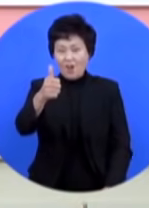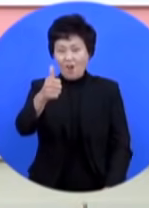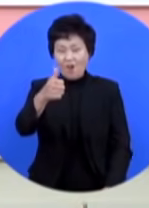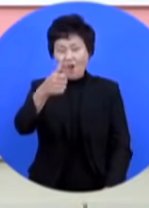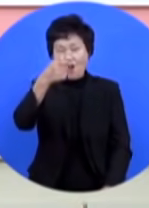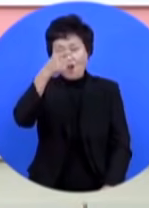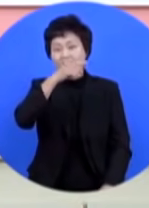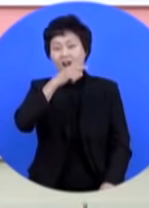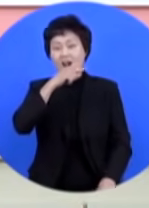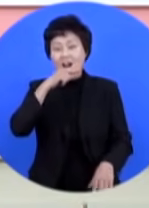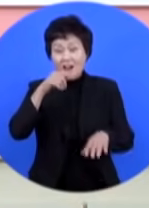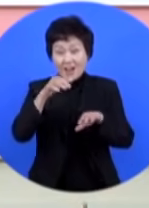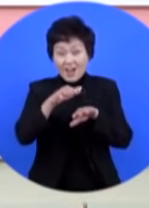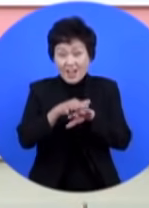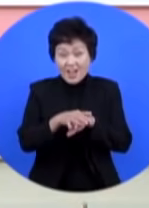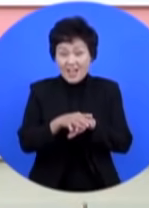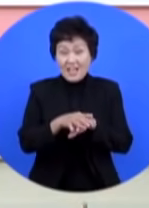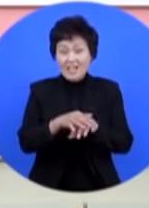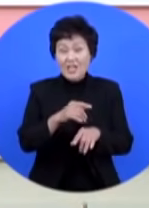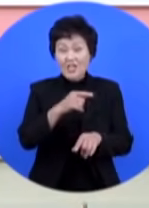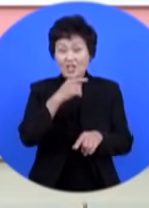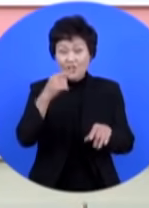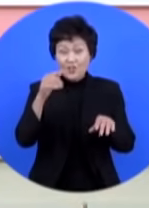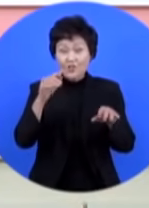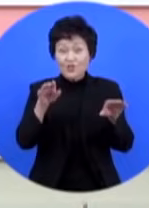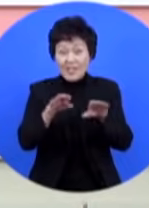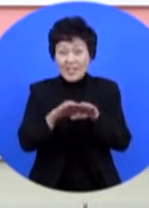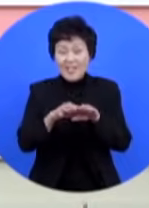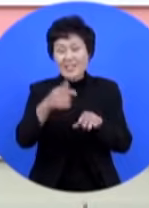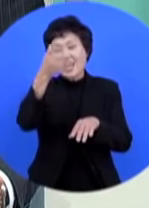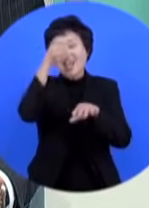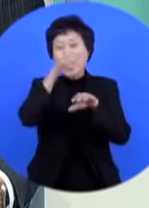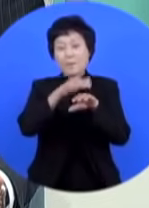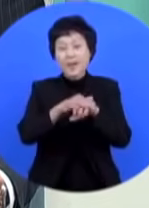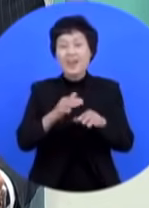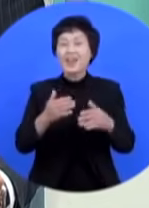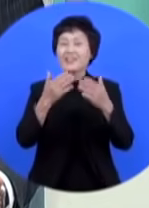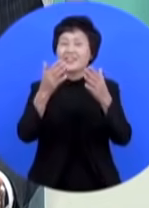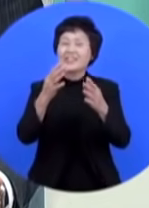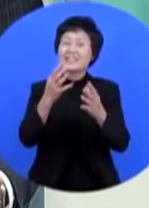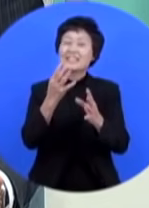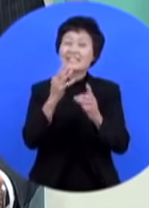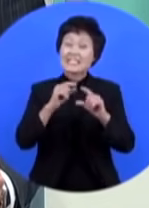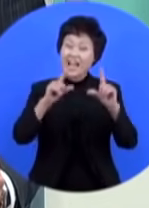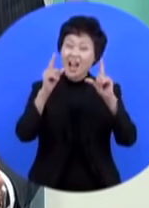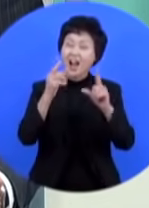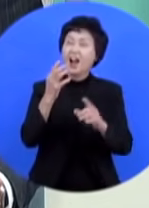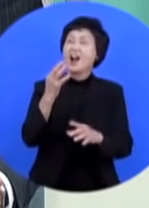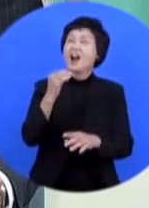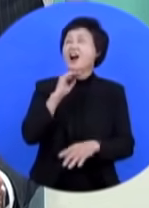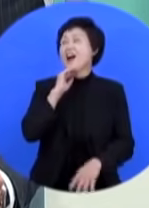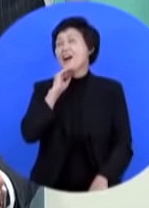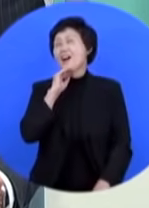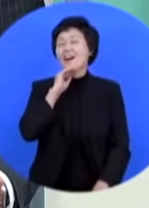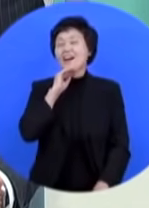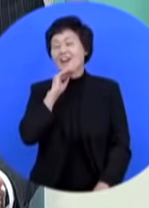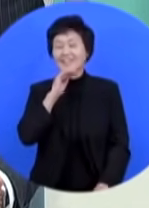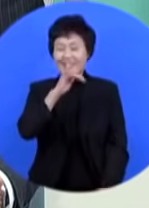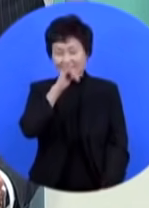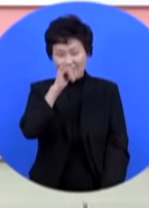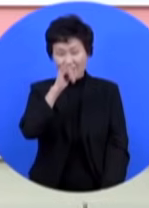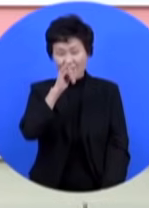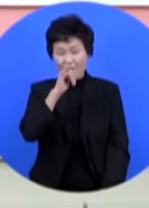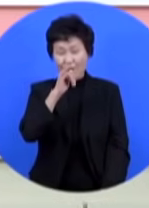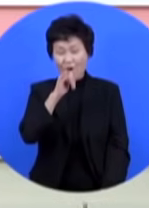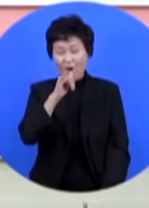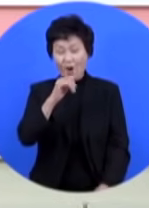손꼽아 기다리게 이야, 거기 가면 시원하니까 예. 최적의 환경이 거기서 기다리고 좋은 손님들 오면은 교회 가서 에어컨